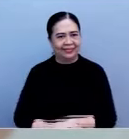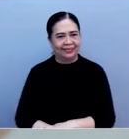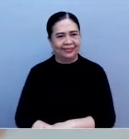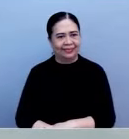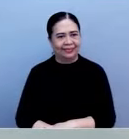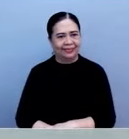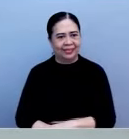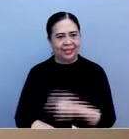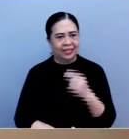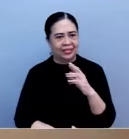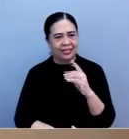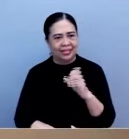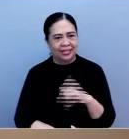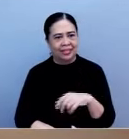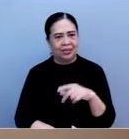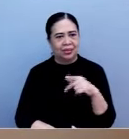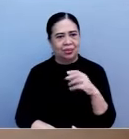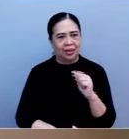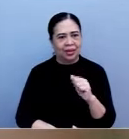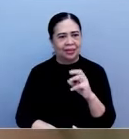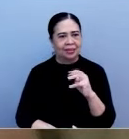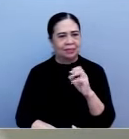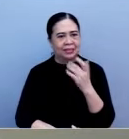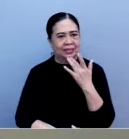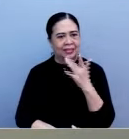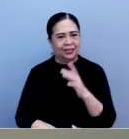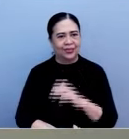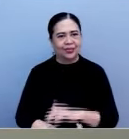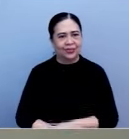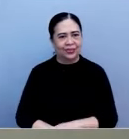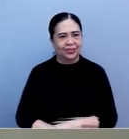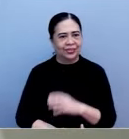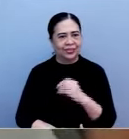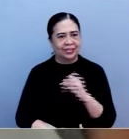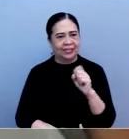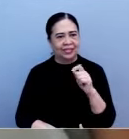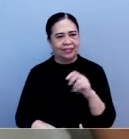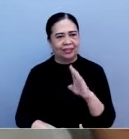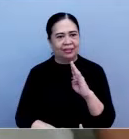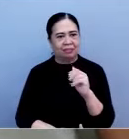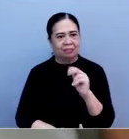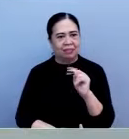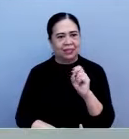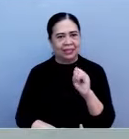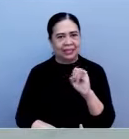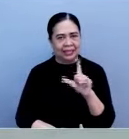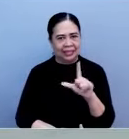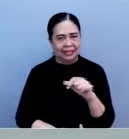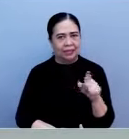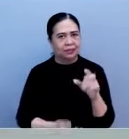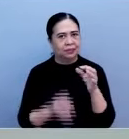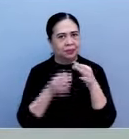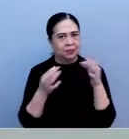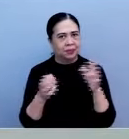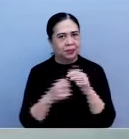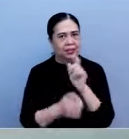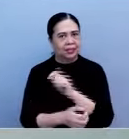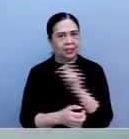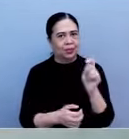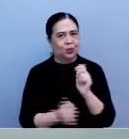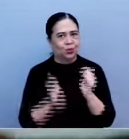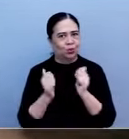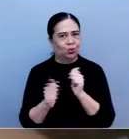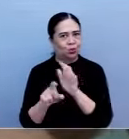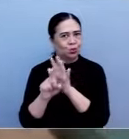Chardy, Pocha, Miss Deliciousness, at Steven Bansil. Ang ilan sa mga tinaguriang TikTok